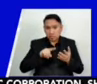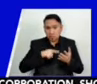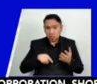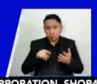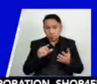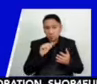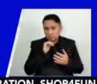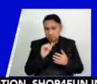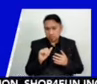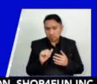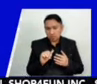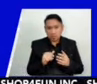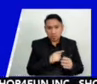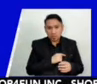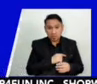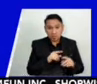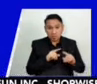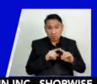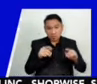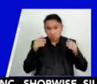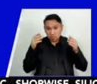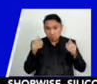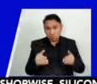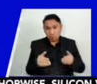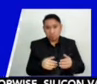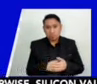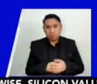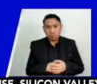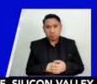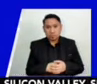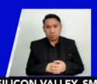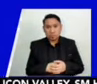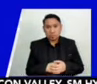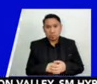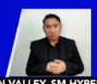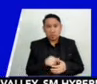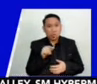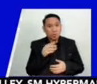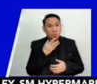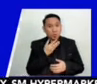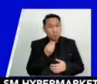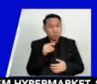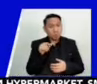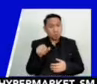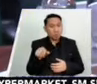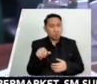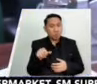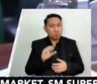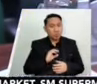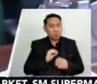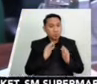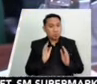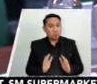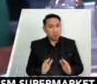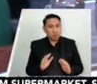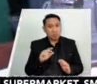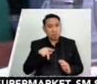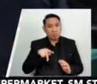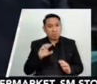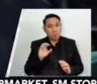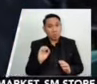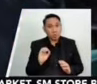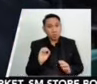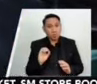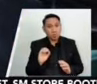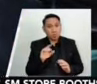sentro Para raw ng Hong sheng gaming corporation na nag-operate noon sa banban Pogo hub sabi naman ng abogado